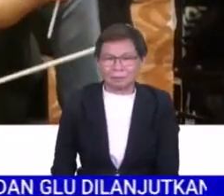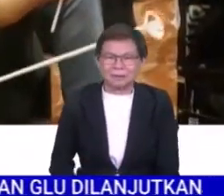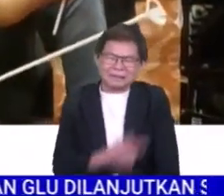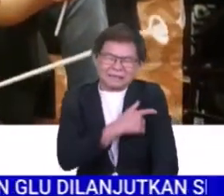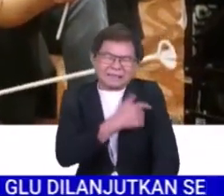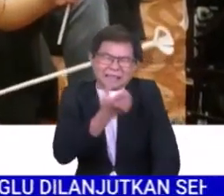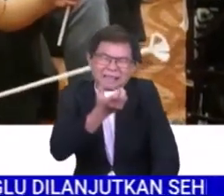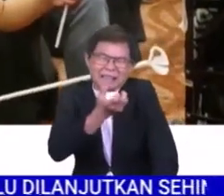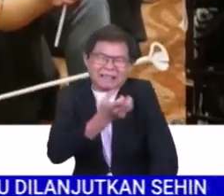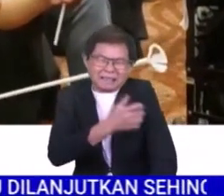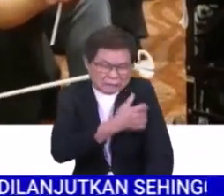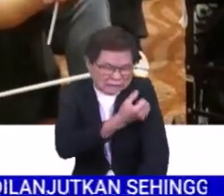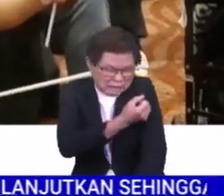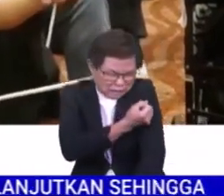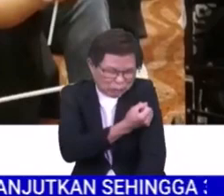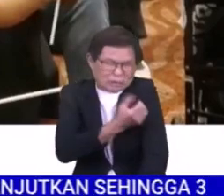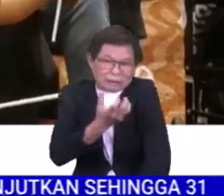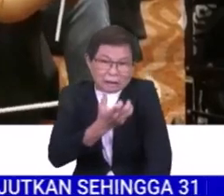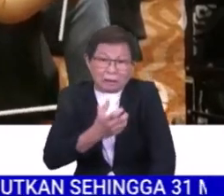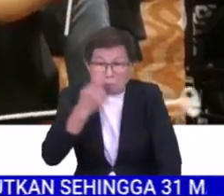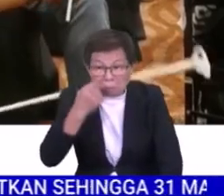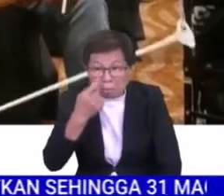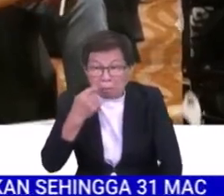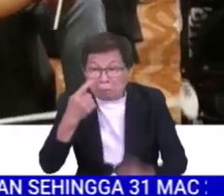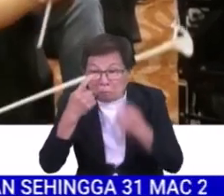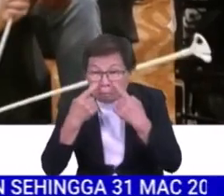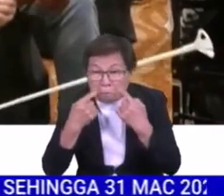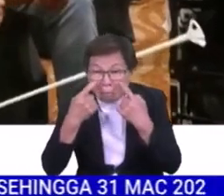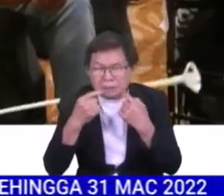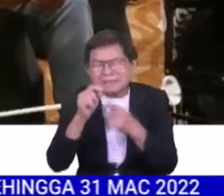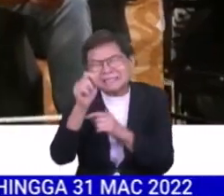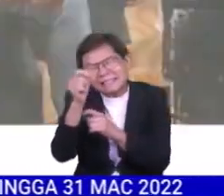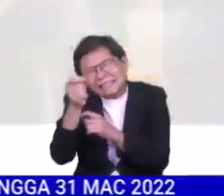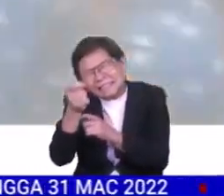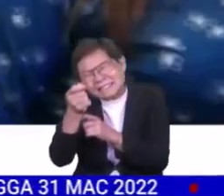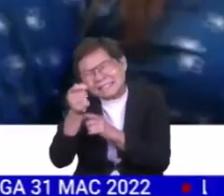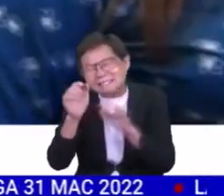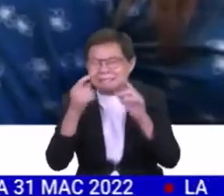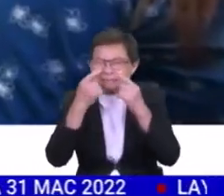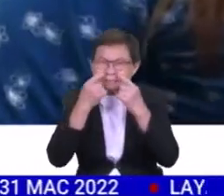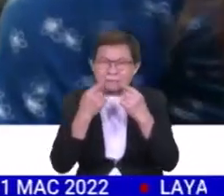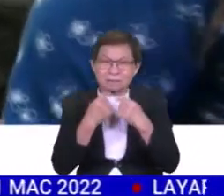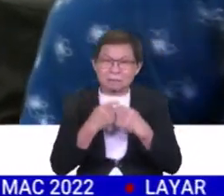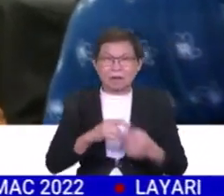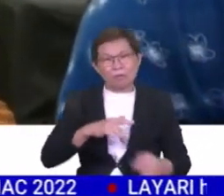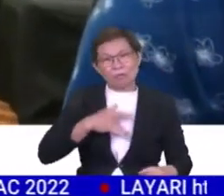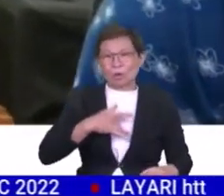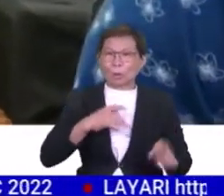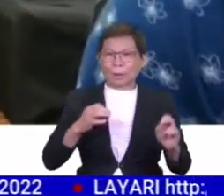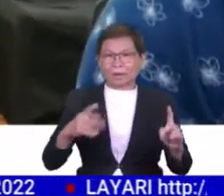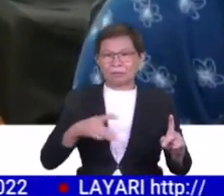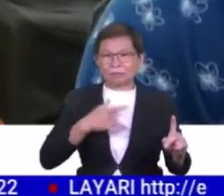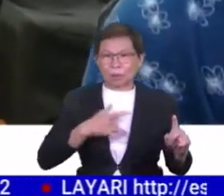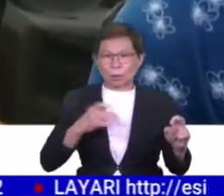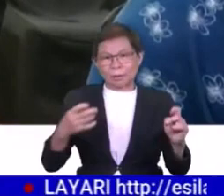Sakit. Sakit. Habis tak nangis? Sikit je. I feel okay.